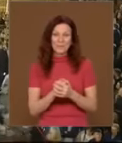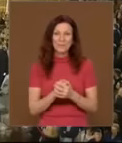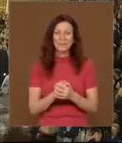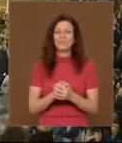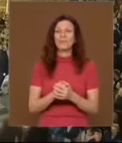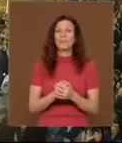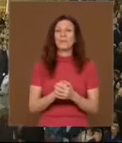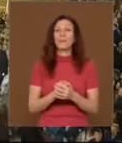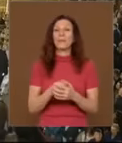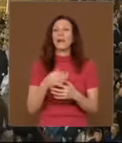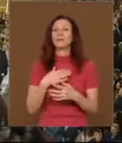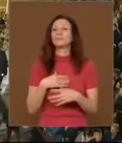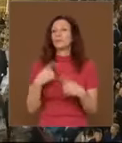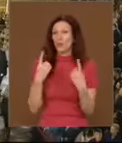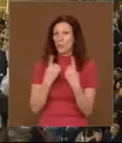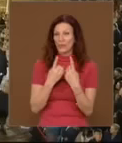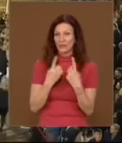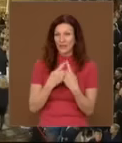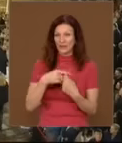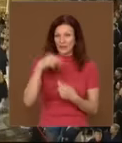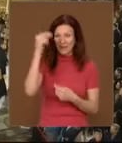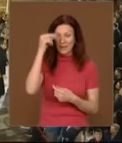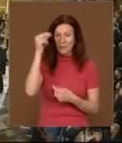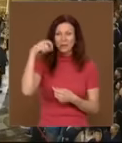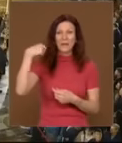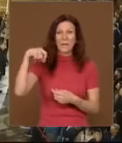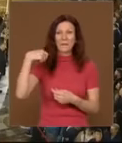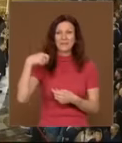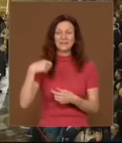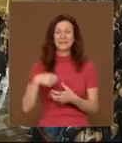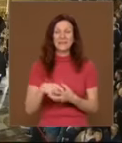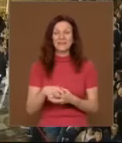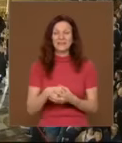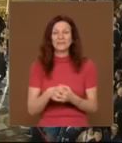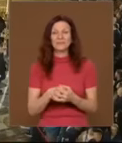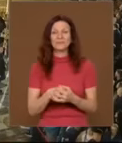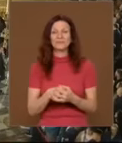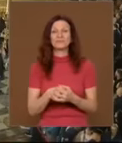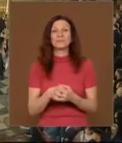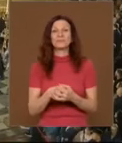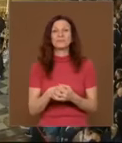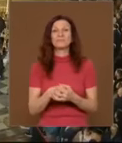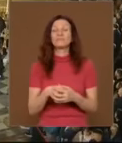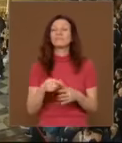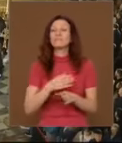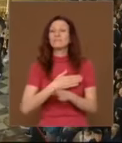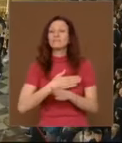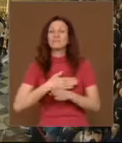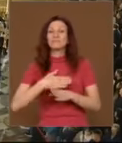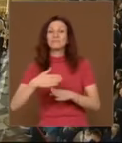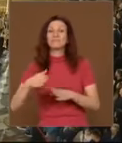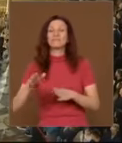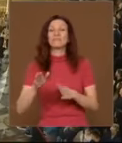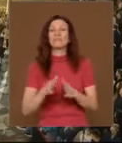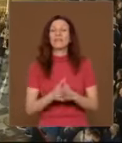посрещането на българския президент, господин Румен Радев. Слава Тебе, Царю Небесни, Отещеля